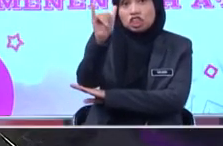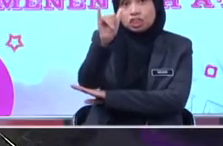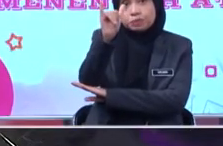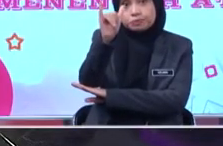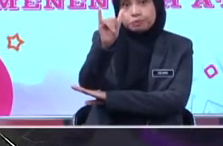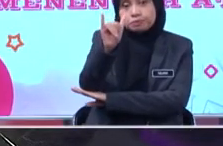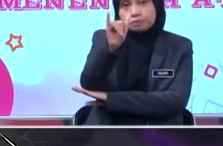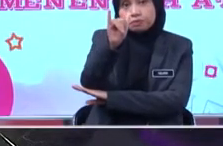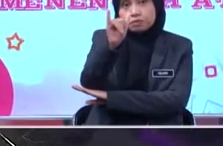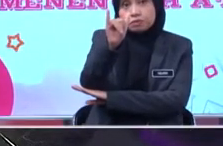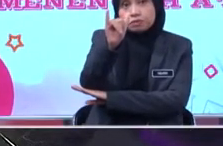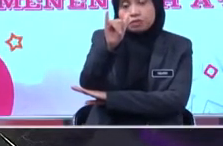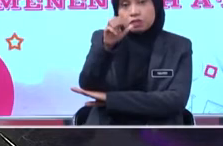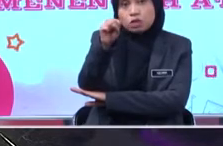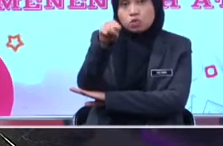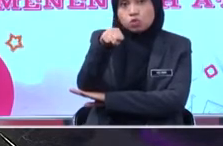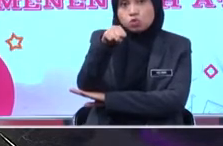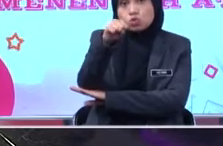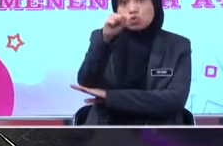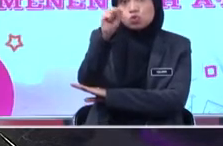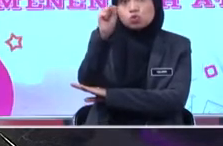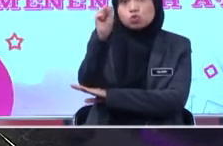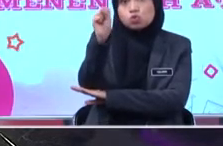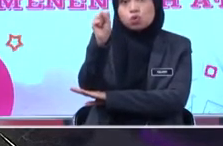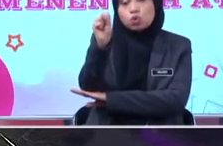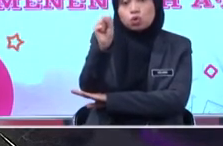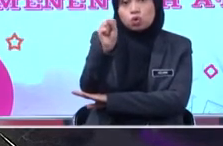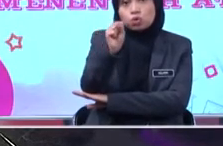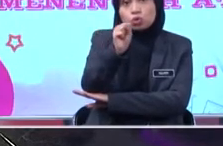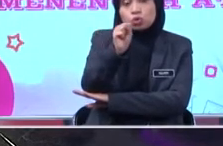shinshin pot-pot eh sing